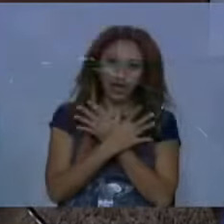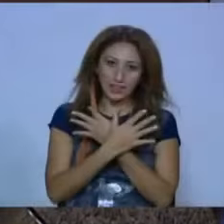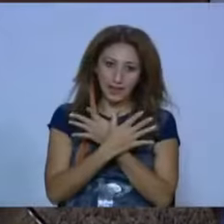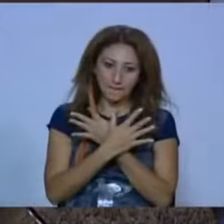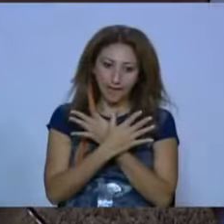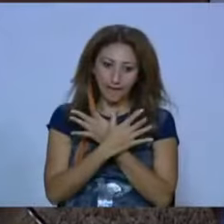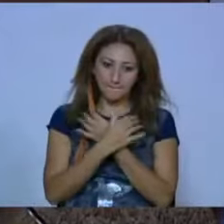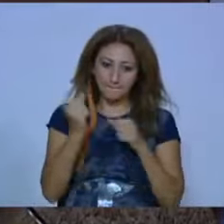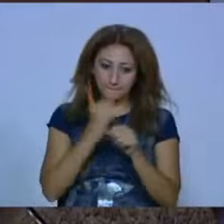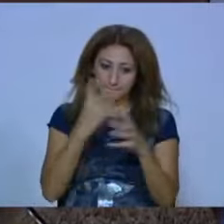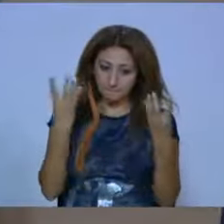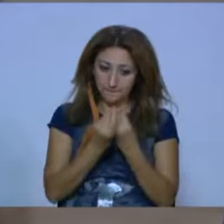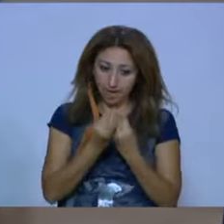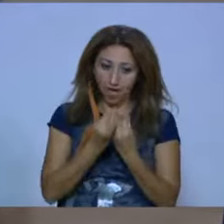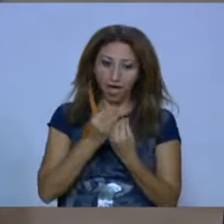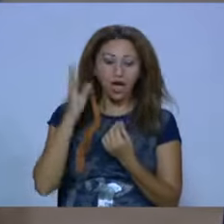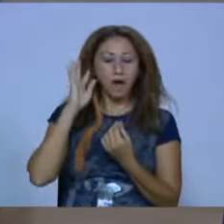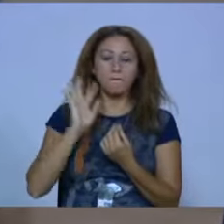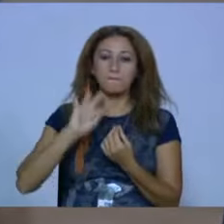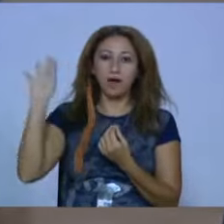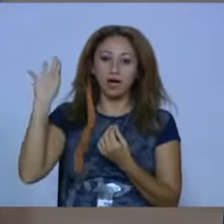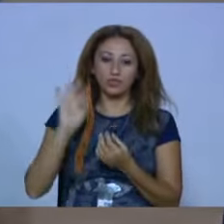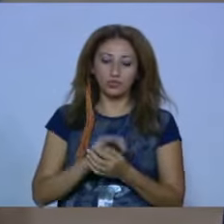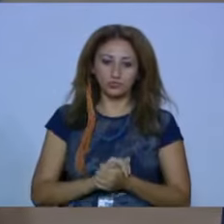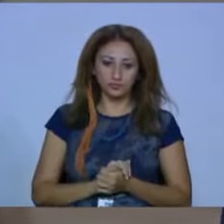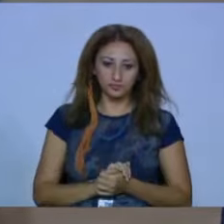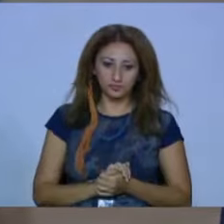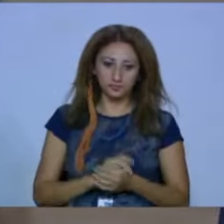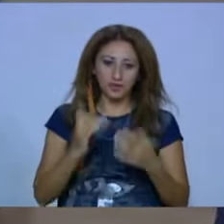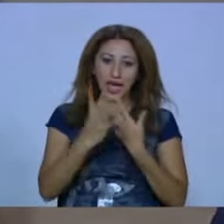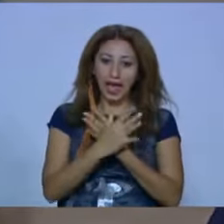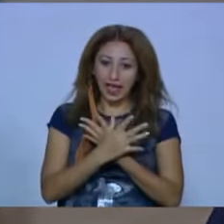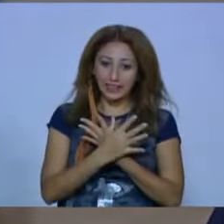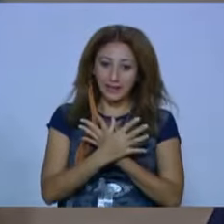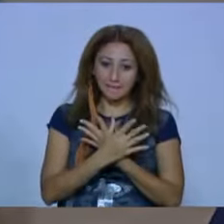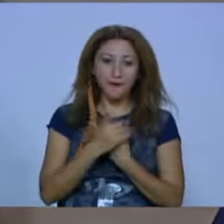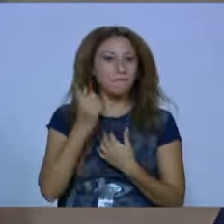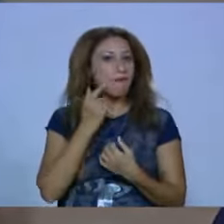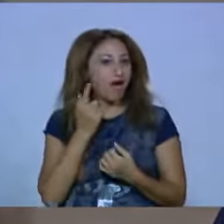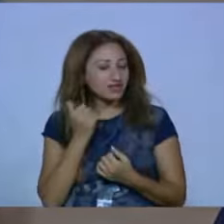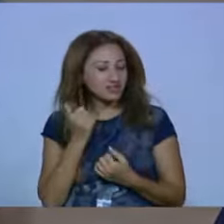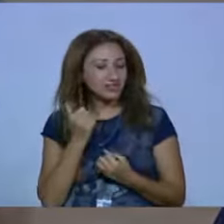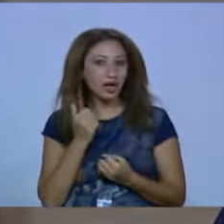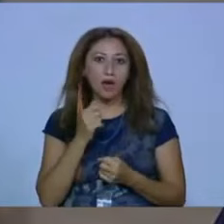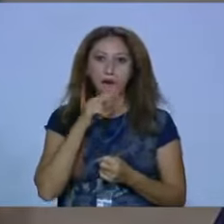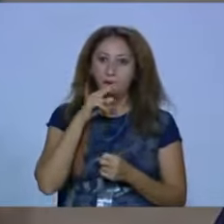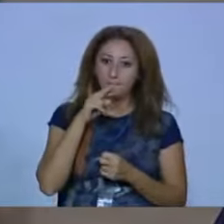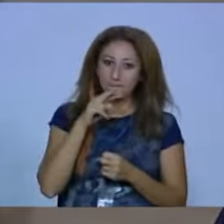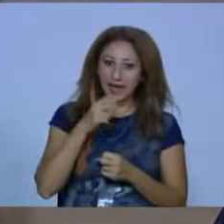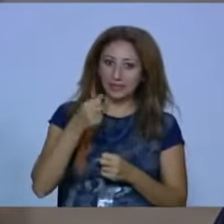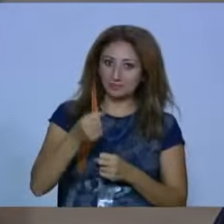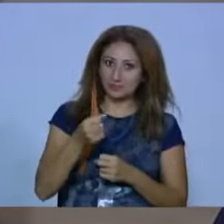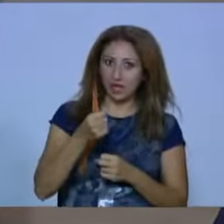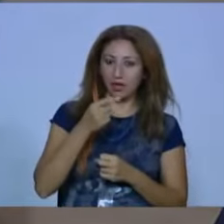فكره ممكن يتعامل معانا كلنا، مثلا مره يهزر مره يتكلم معايا اهلا ازيك